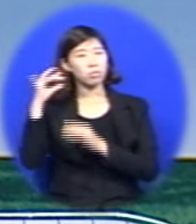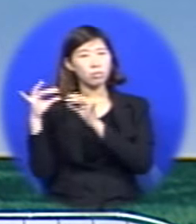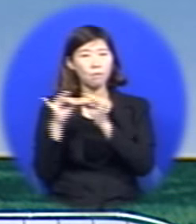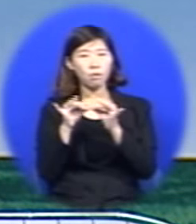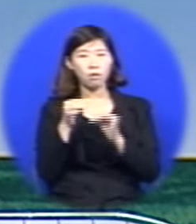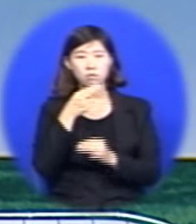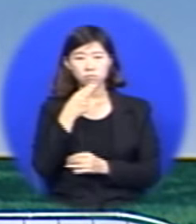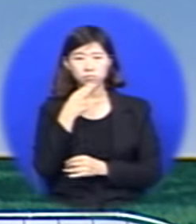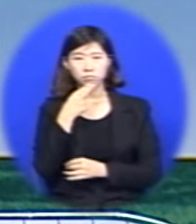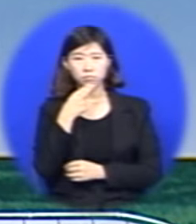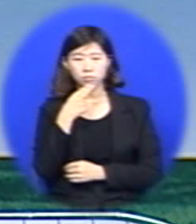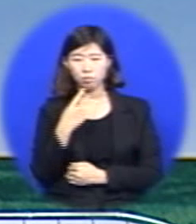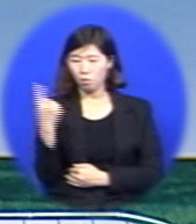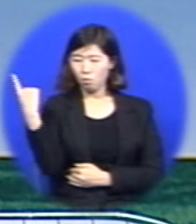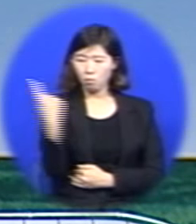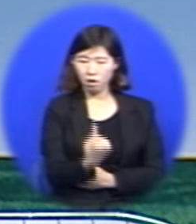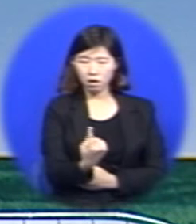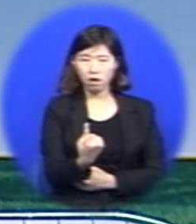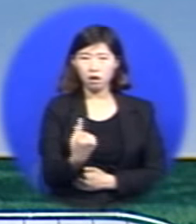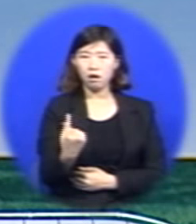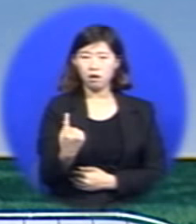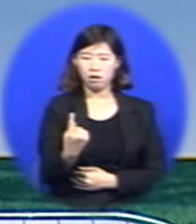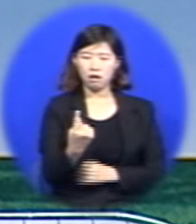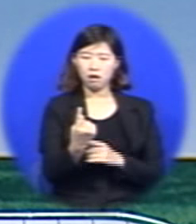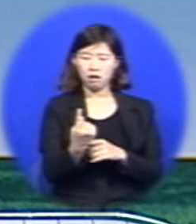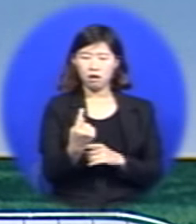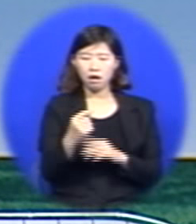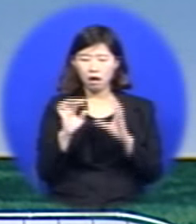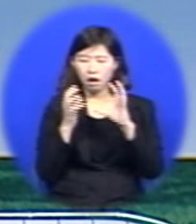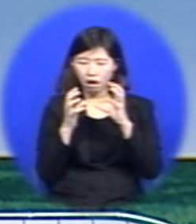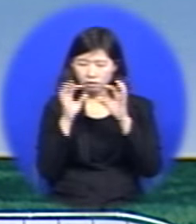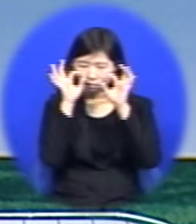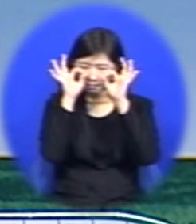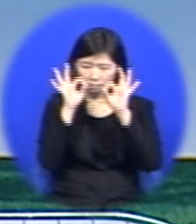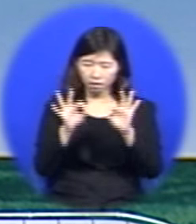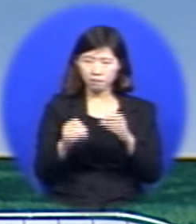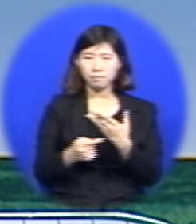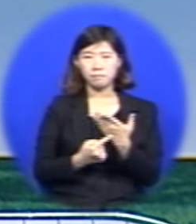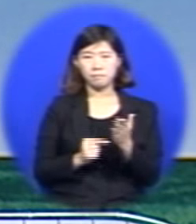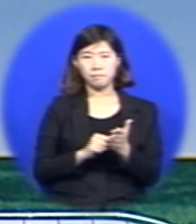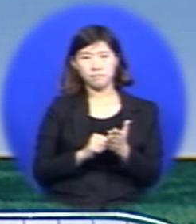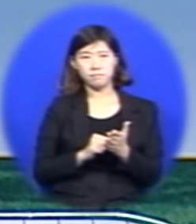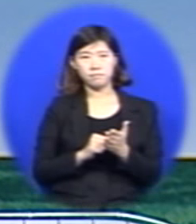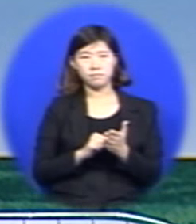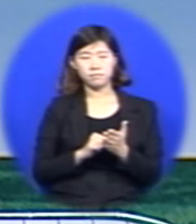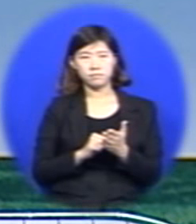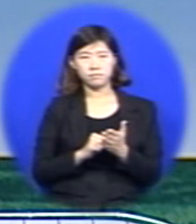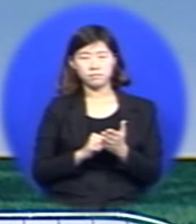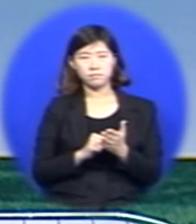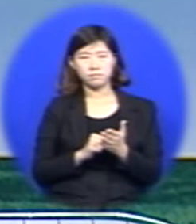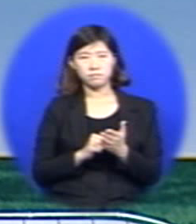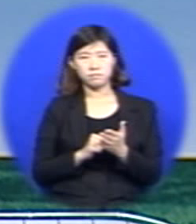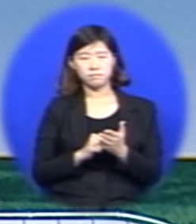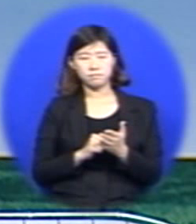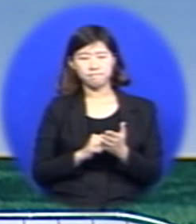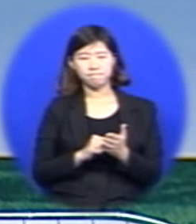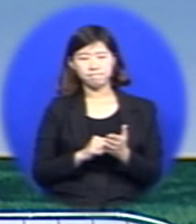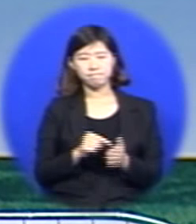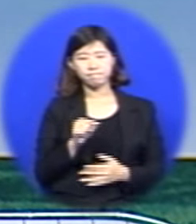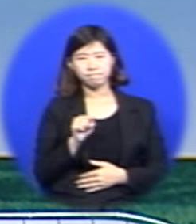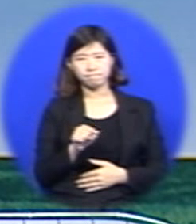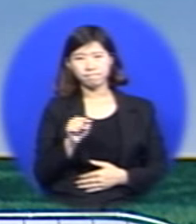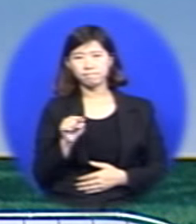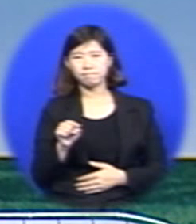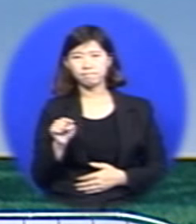이 어려운 상황으로 몰린 아이를 바라보는 마음을 그리고는 마무리를 못 하셨어요.